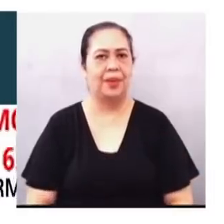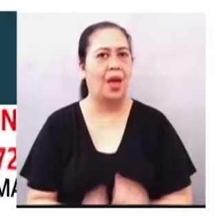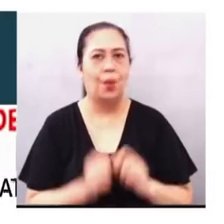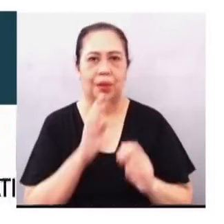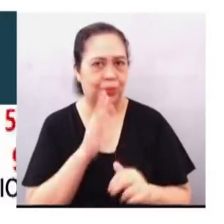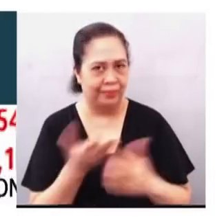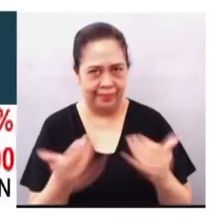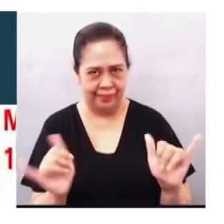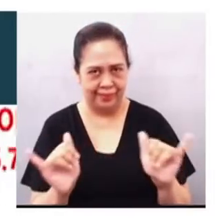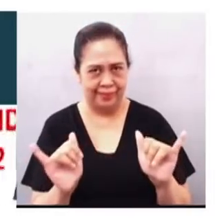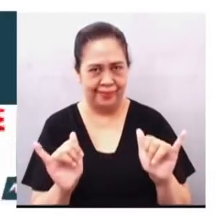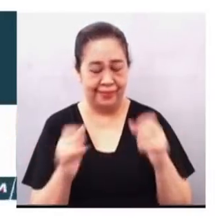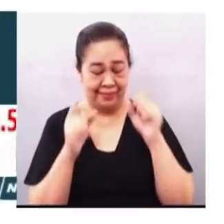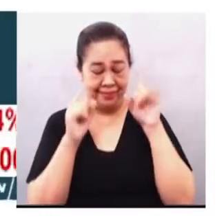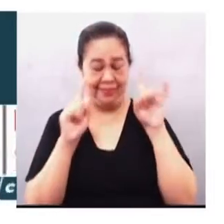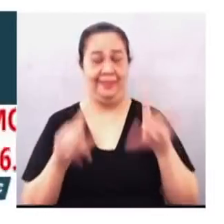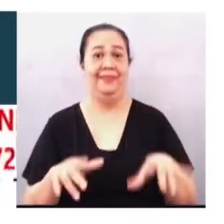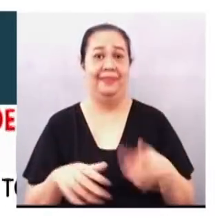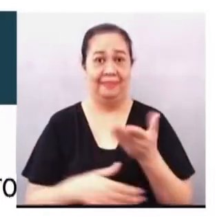still in a state of shock?